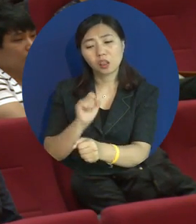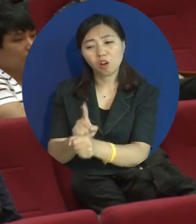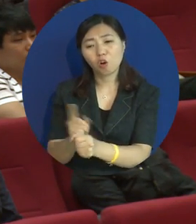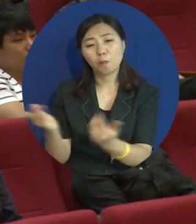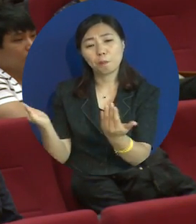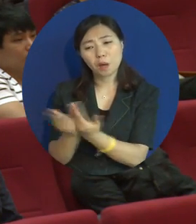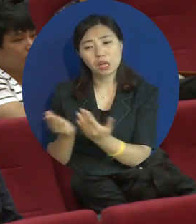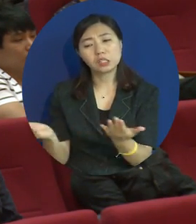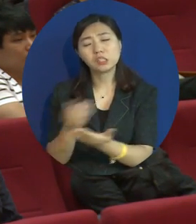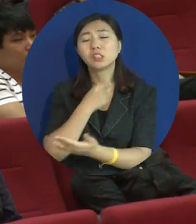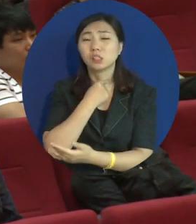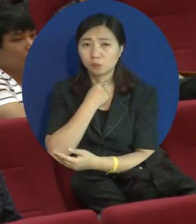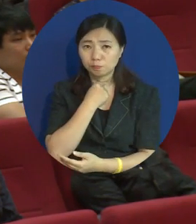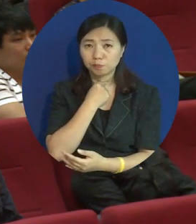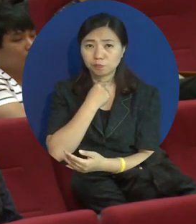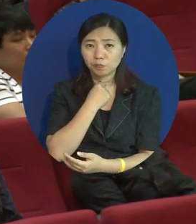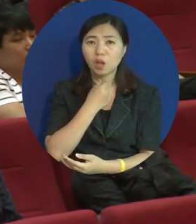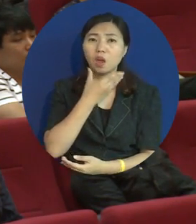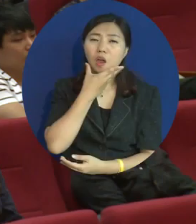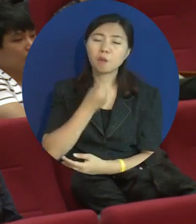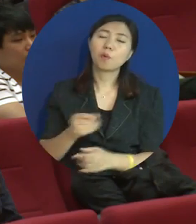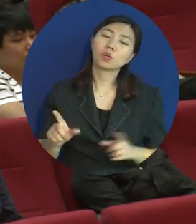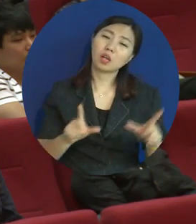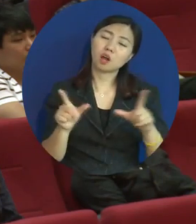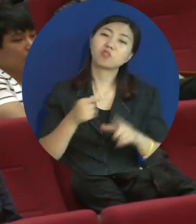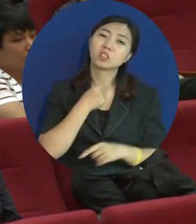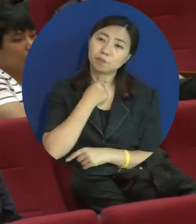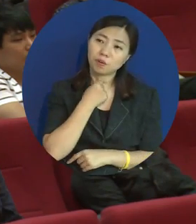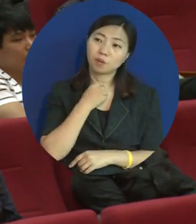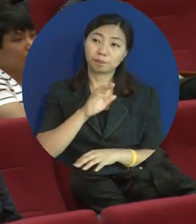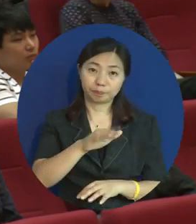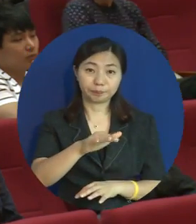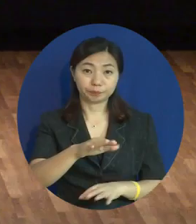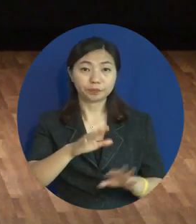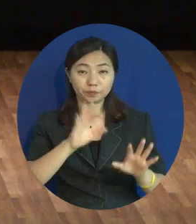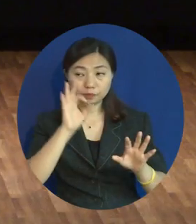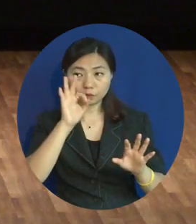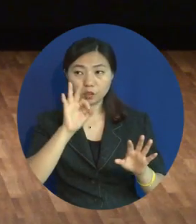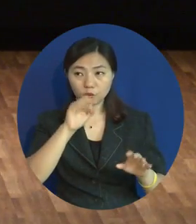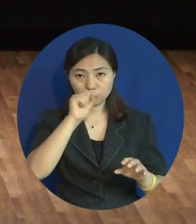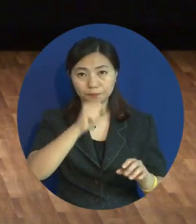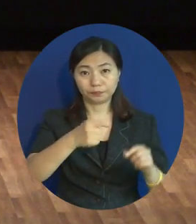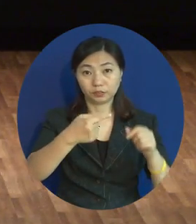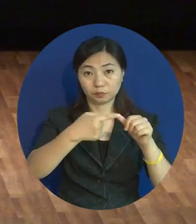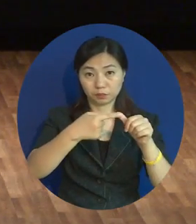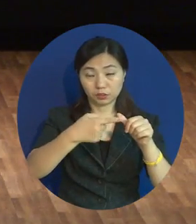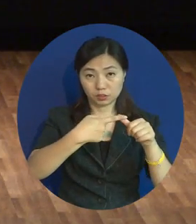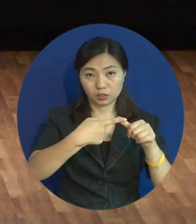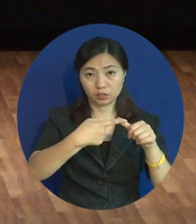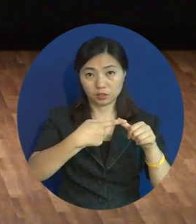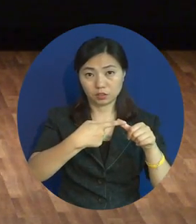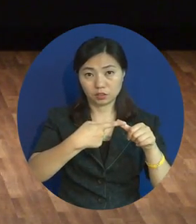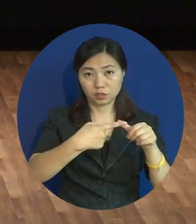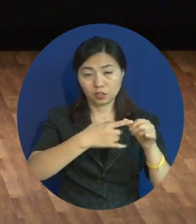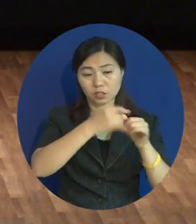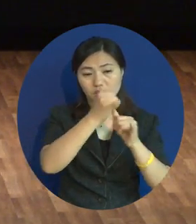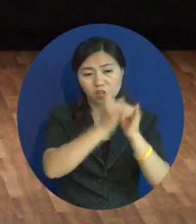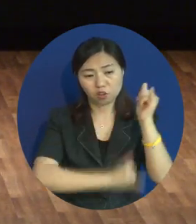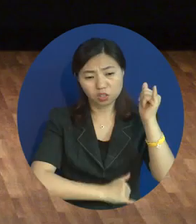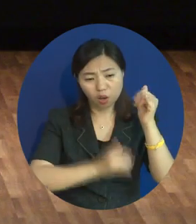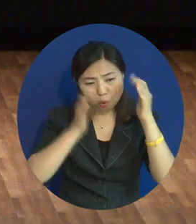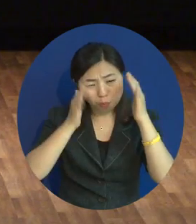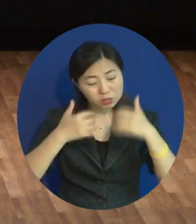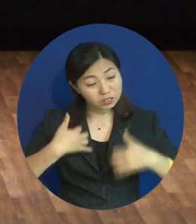맞는 일을 미래에 하고 싶습니다. 그래서 행복하게 좀 살고 싶다라는 첫째, 좋아. 예. 그럼 첫째 자기가